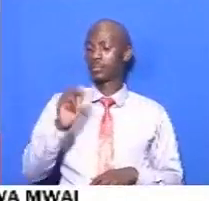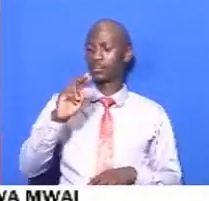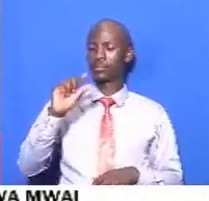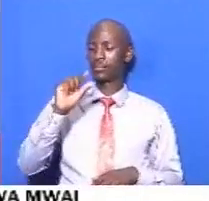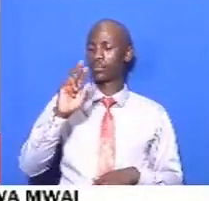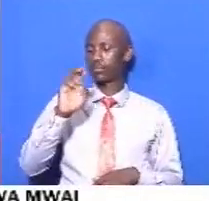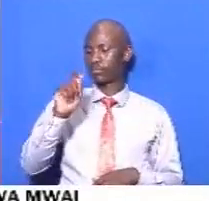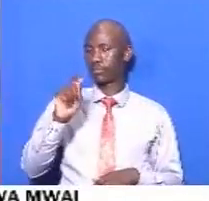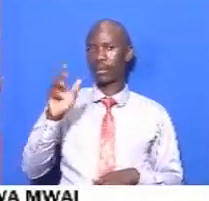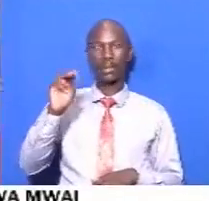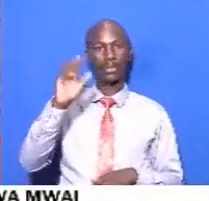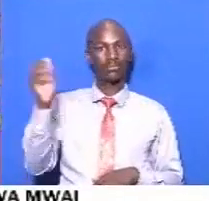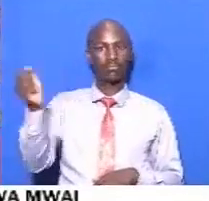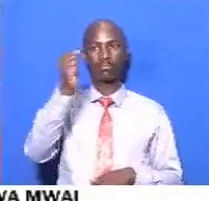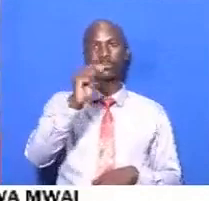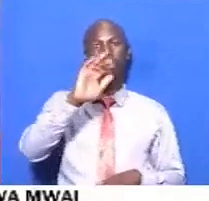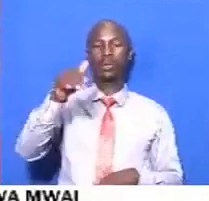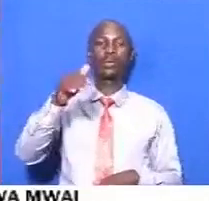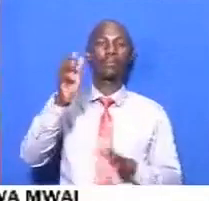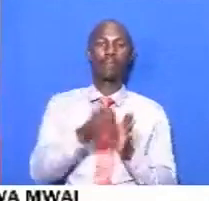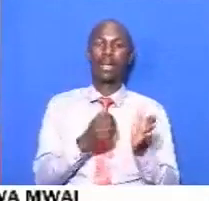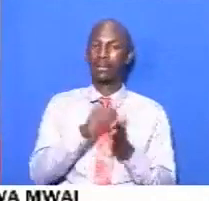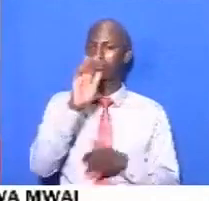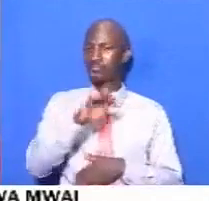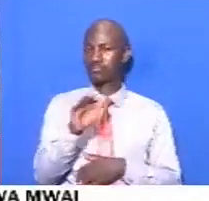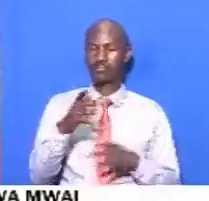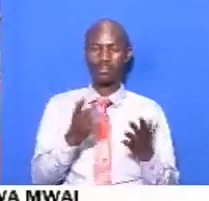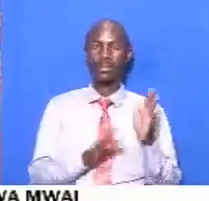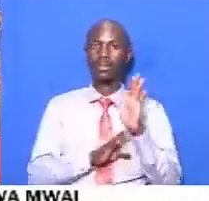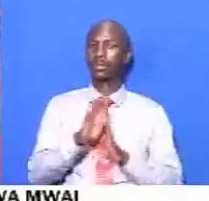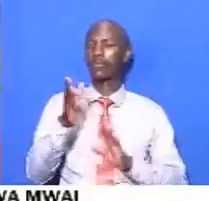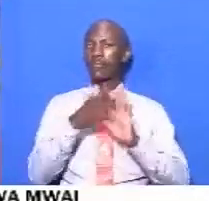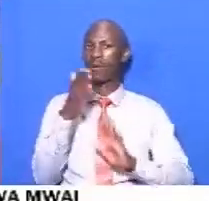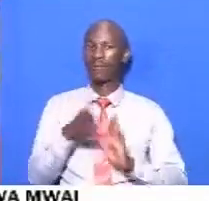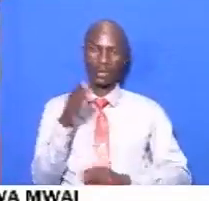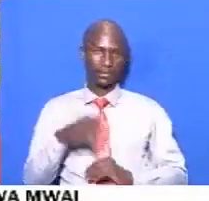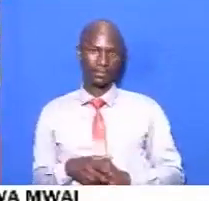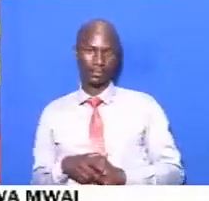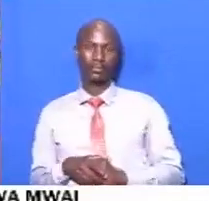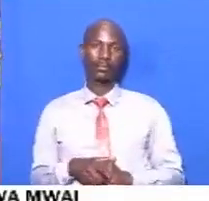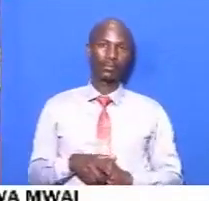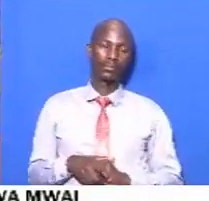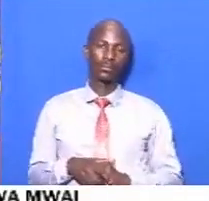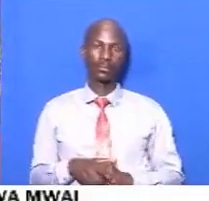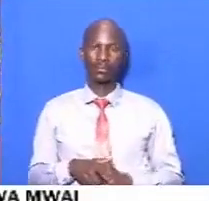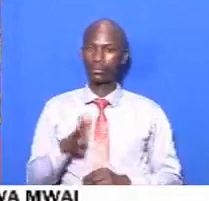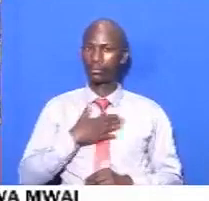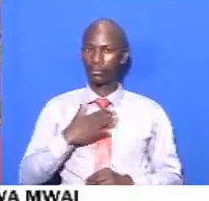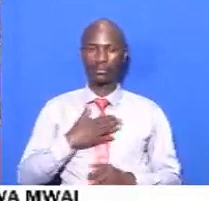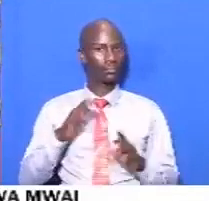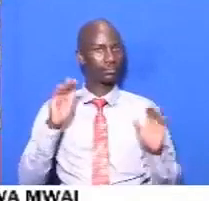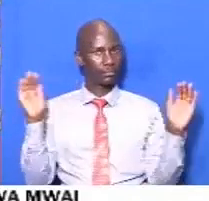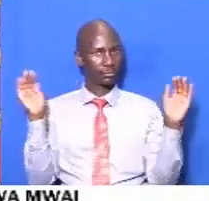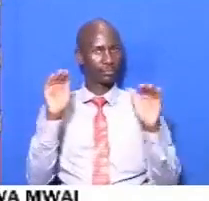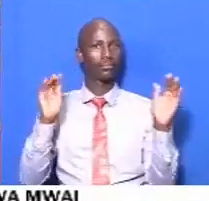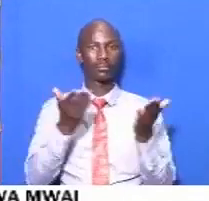ya Mwoloote ndino mbunge ya account ya Masaku ni chama cha maendeleo chap chap nendo mukulia